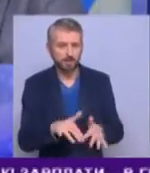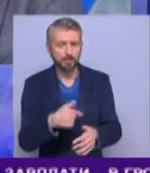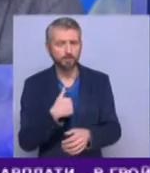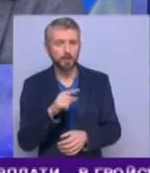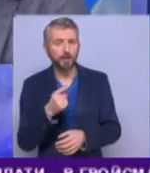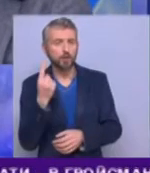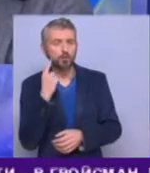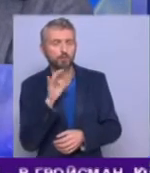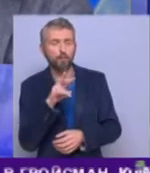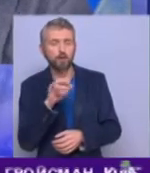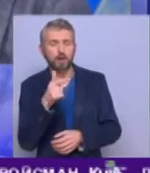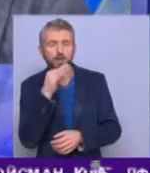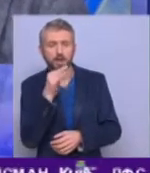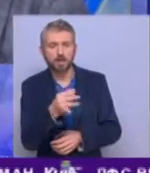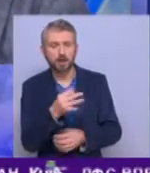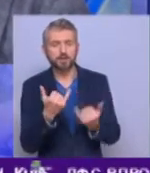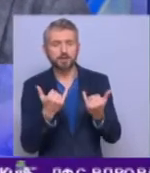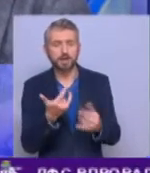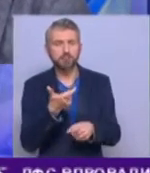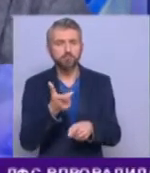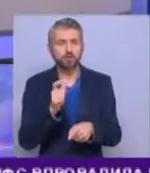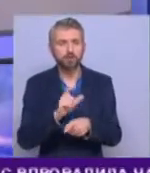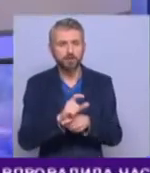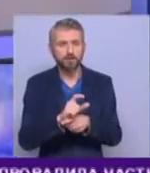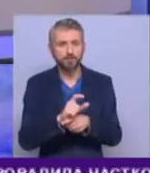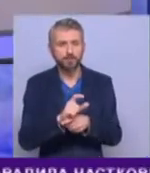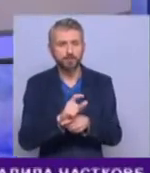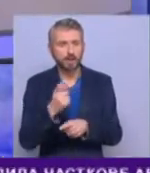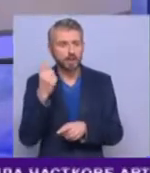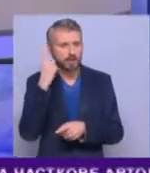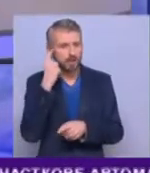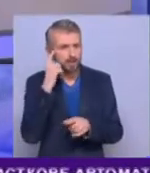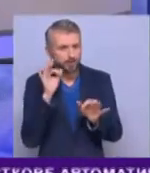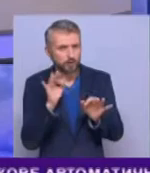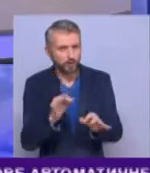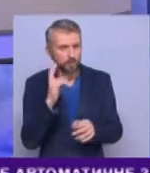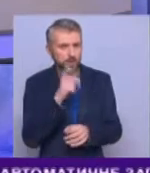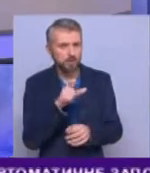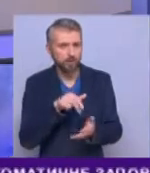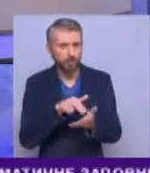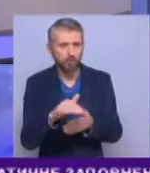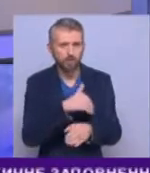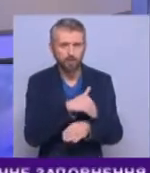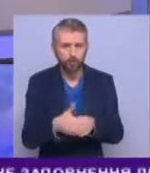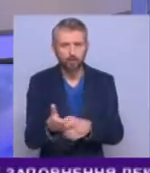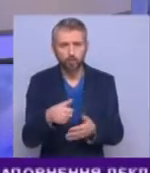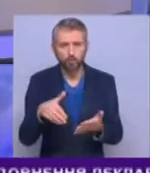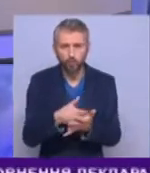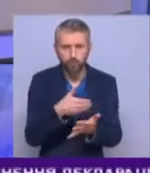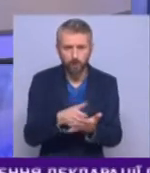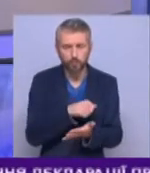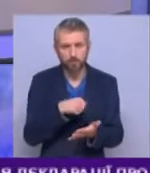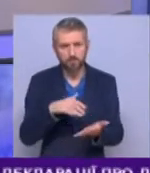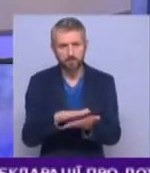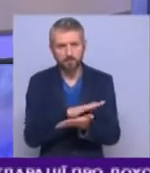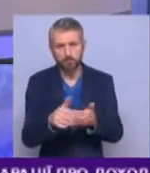чув, от пан Олег сказав, зараз більшість свідомих киян виходить на вулицю, беруть самі лопату і самі